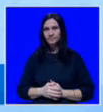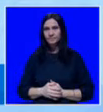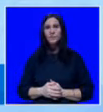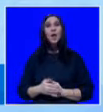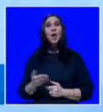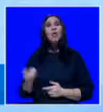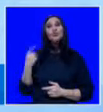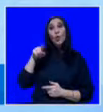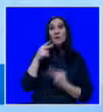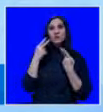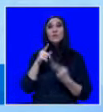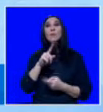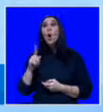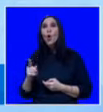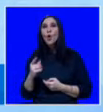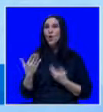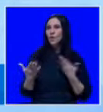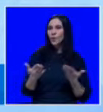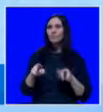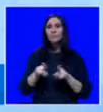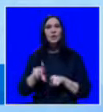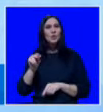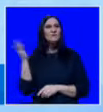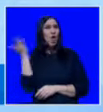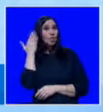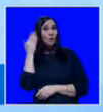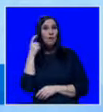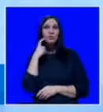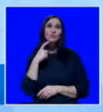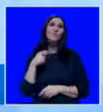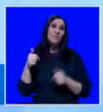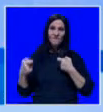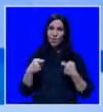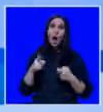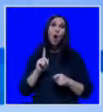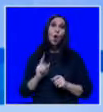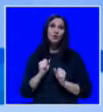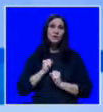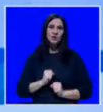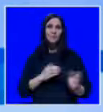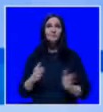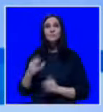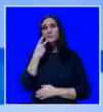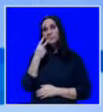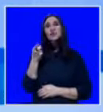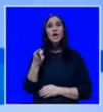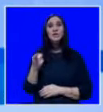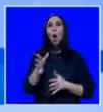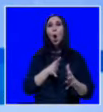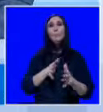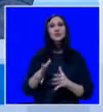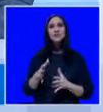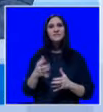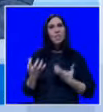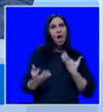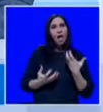И тогава вече ще видим кой кого. Както казваше Борисов едно време, война е, който издържи. Виждате ли тази обществена енергия, с която започнахме